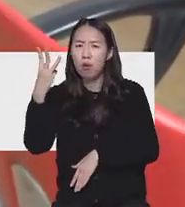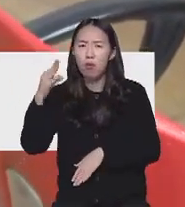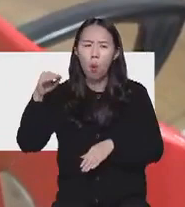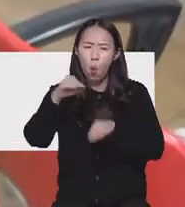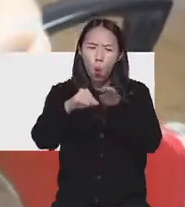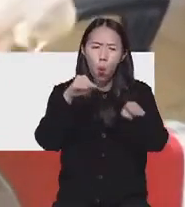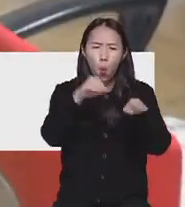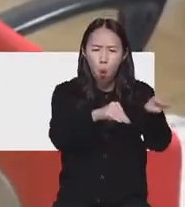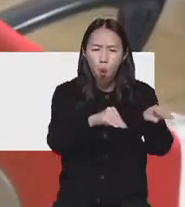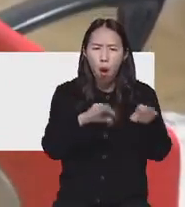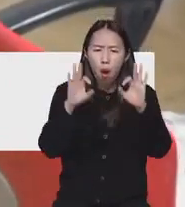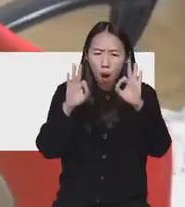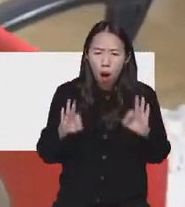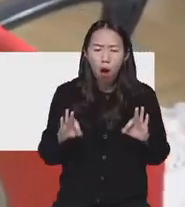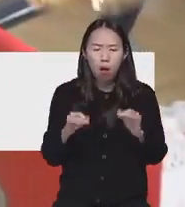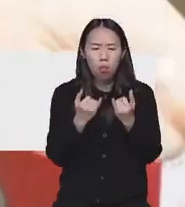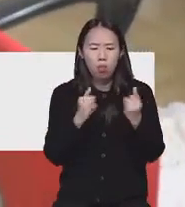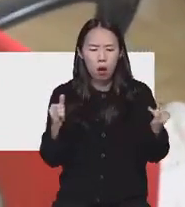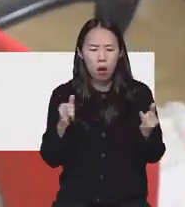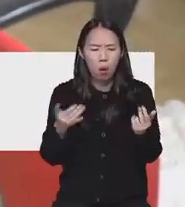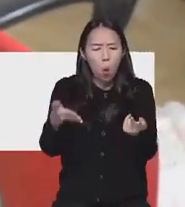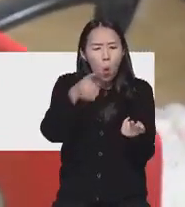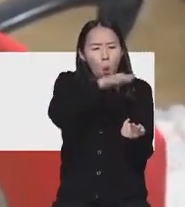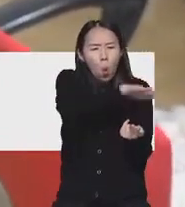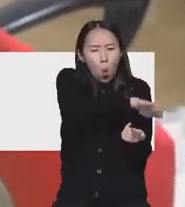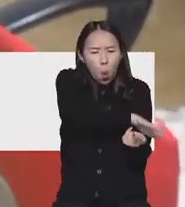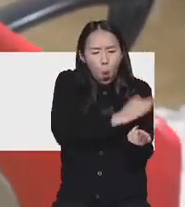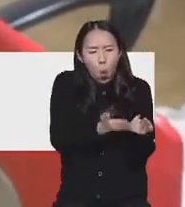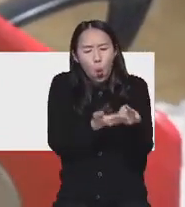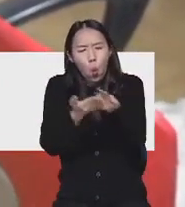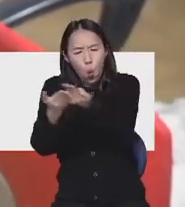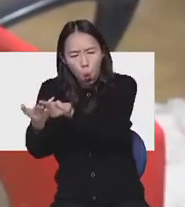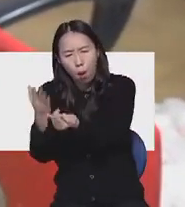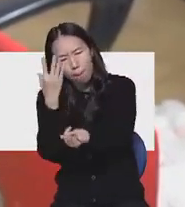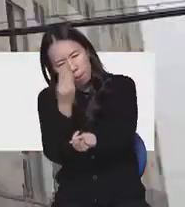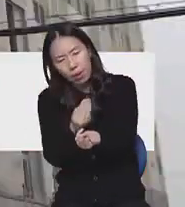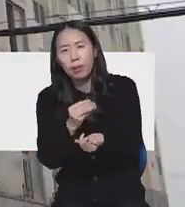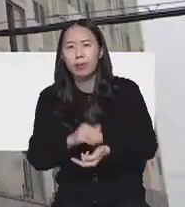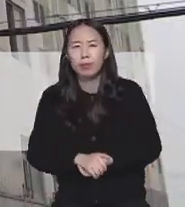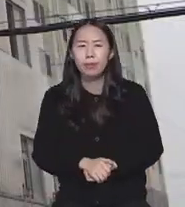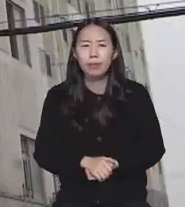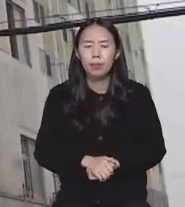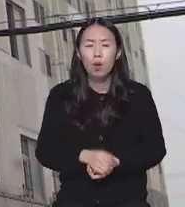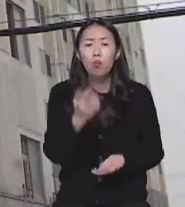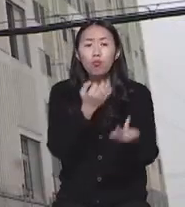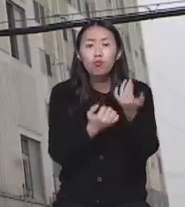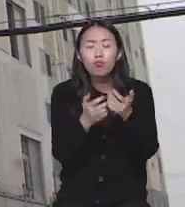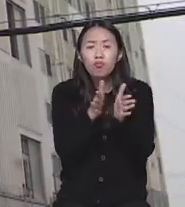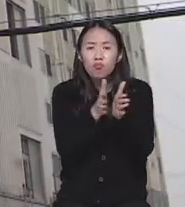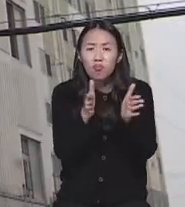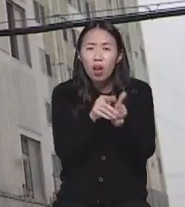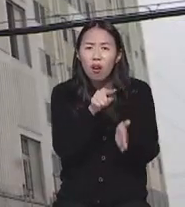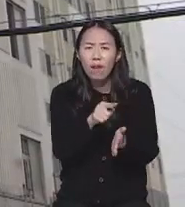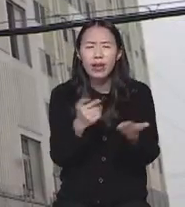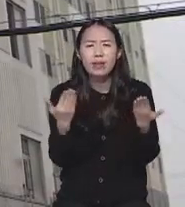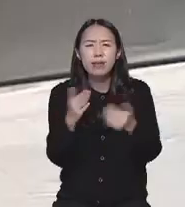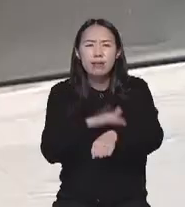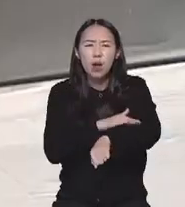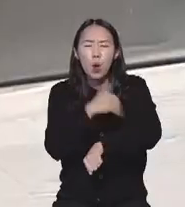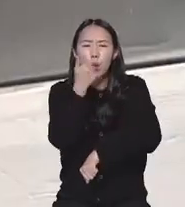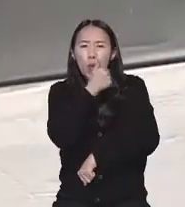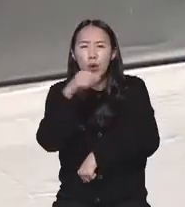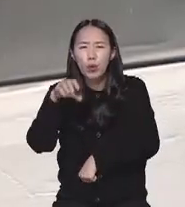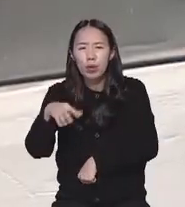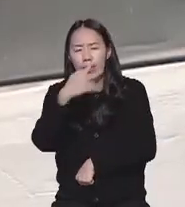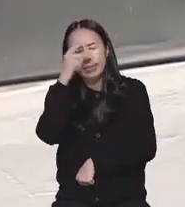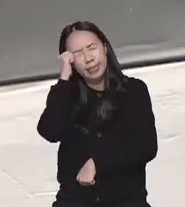왔더라고요. 그래서 보니까 나중에 사람을 덮어가지고 이렇게 싣고 가는 모습만 봤어요. 불이 난 아파트는 직업소개소가